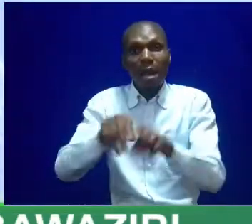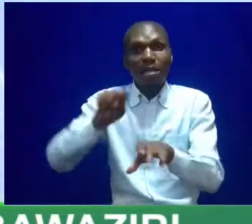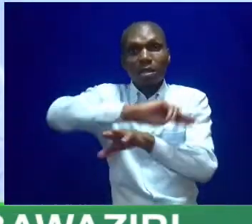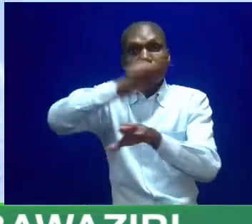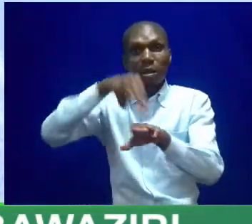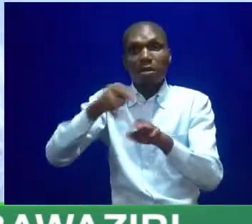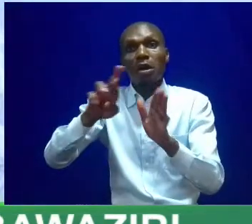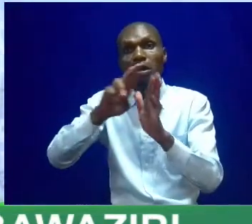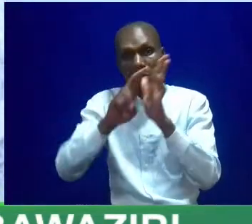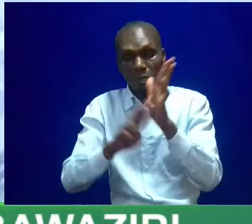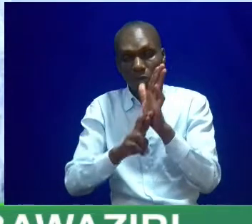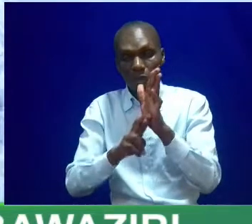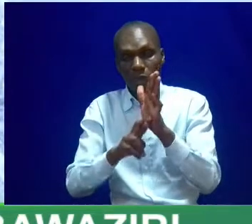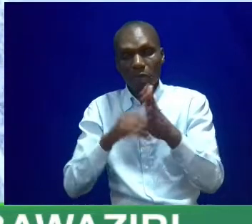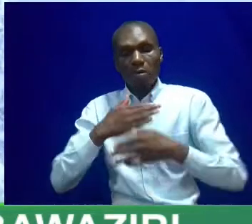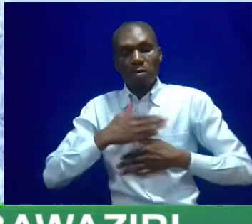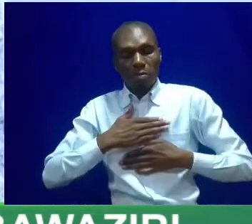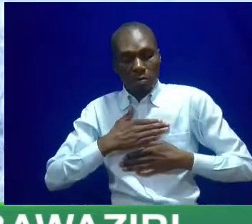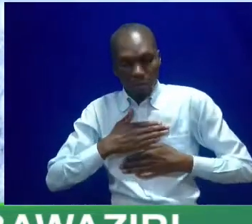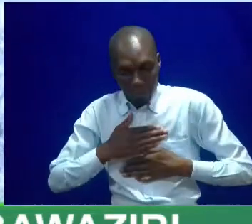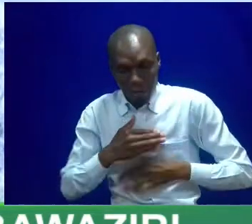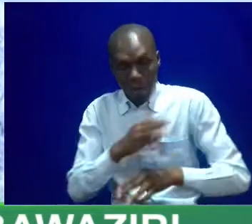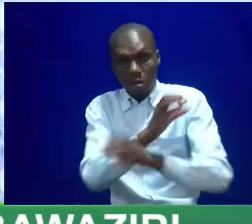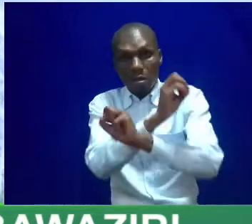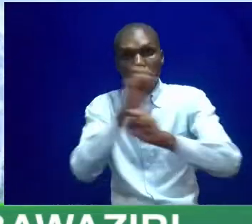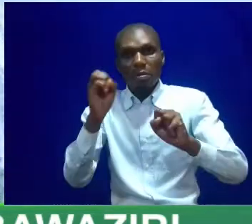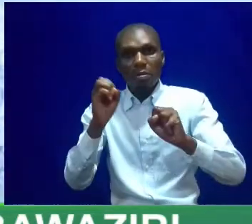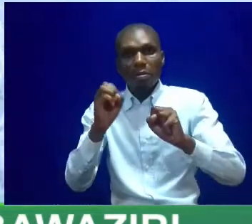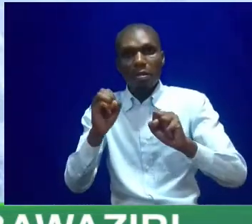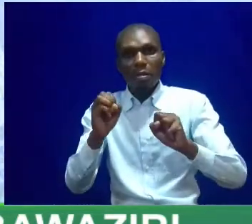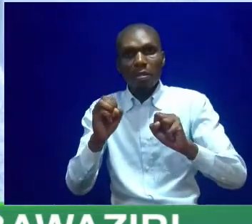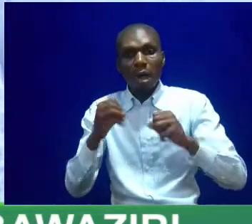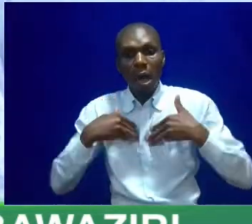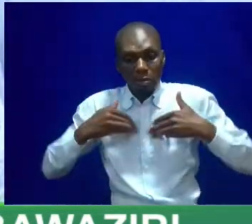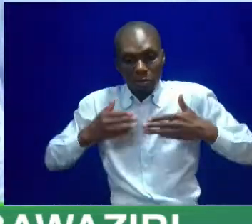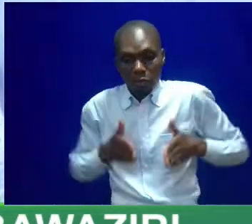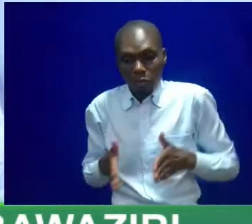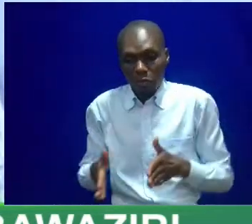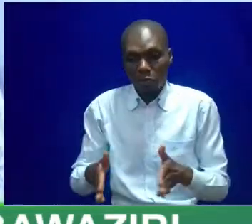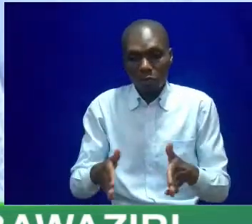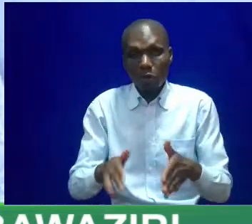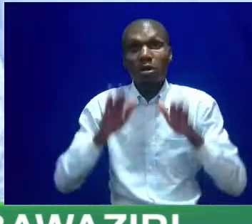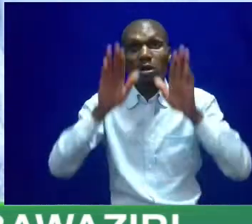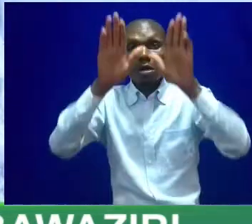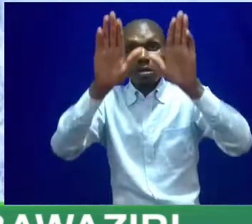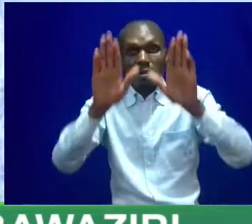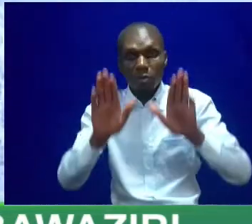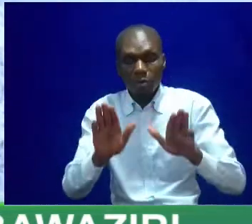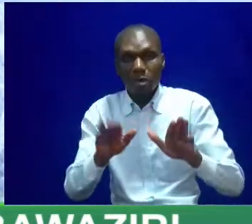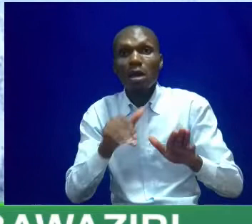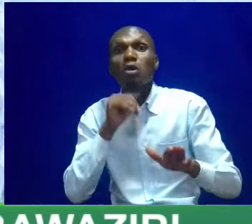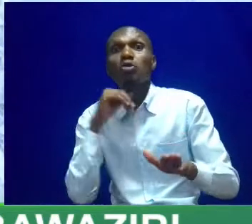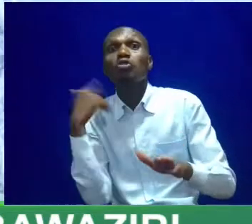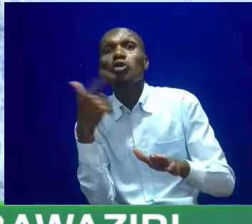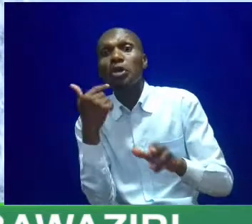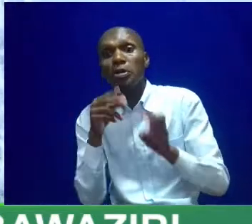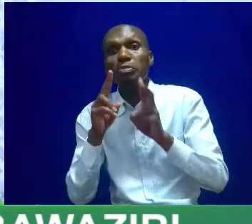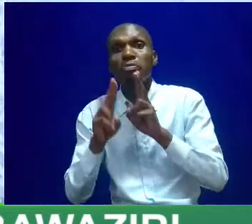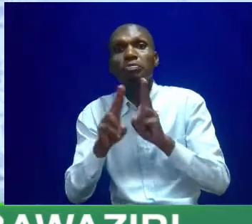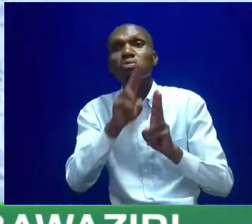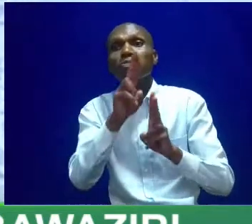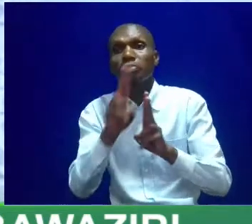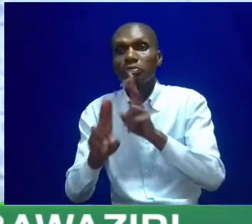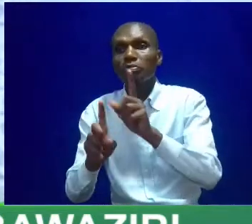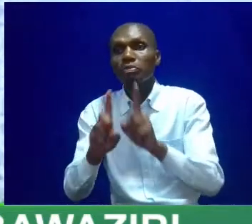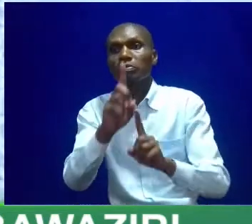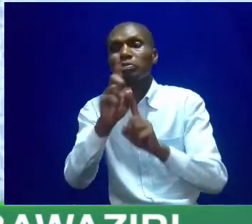policy. Mheshimiwa Rais, barabara hii ni muhimu sana si tu kwa mambo ya utalii